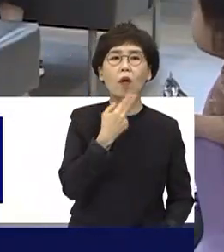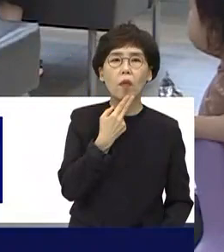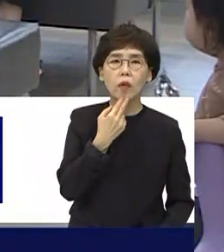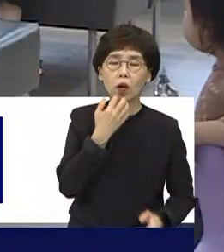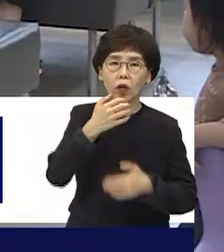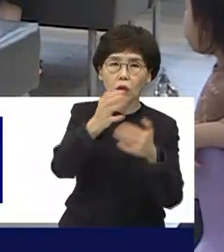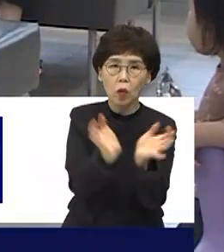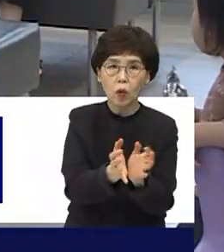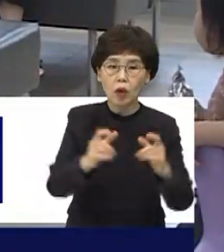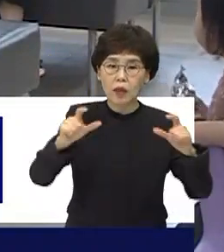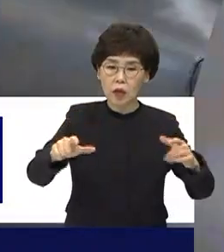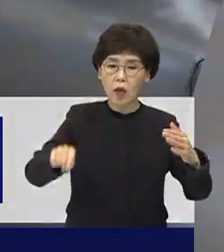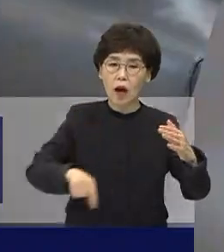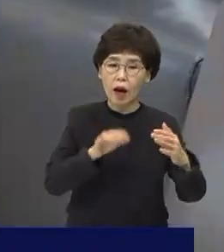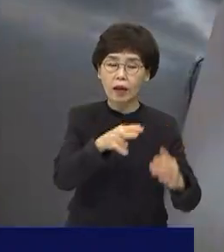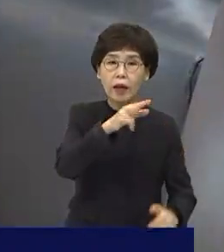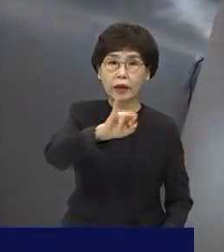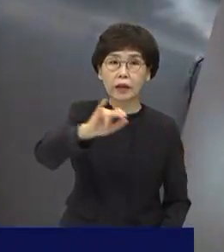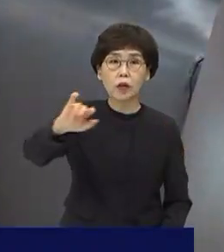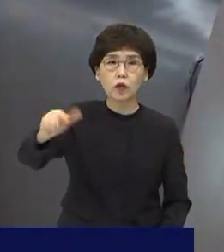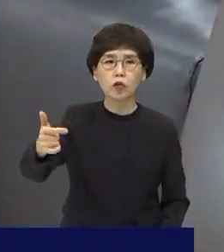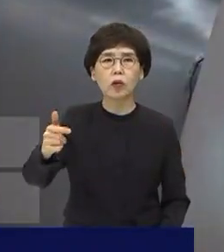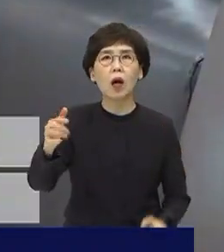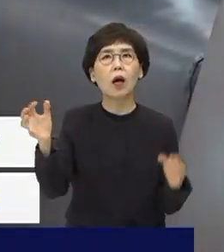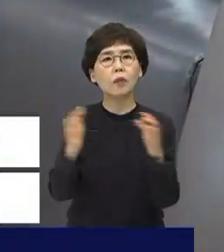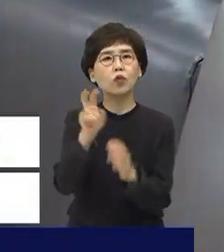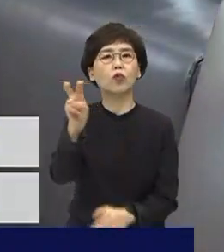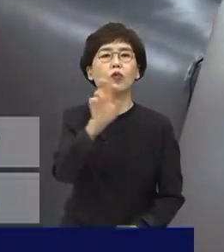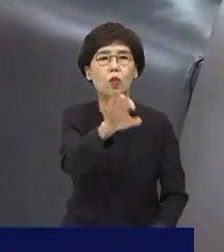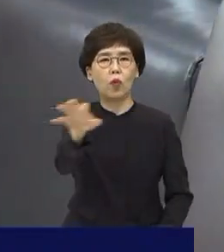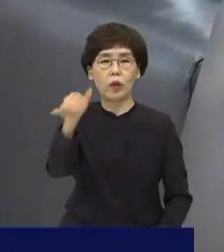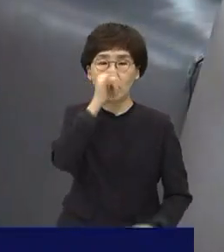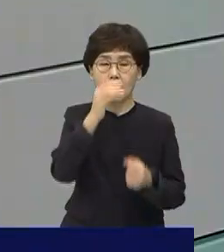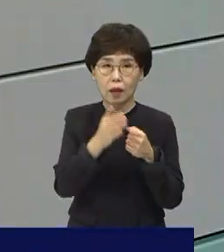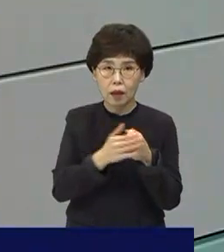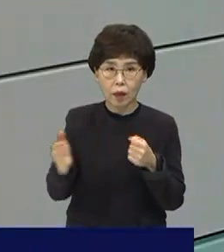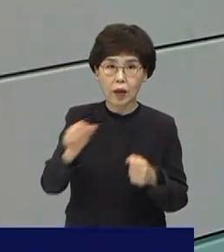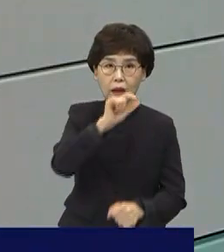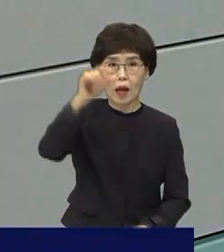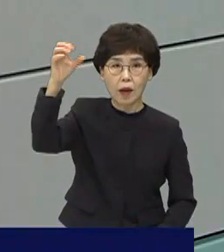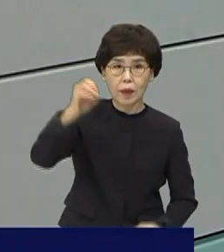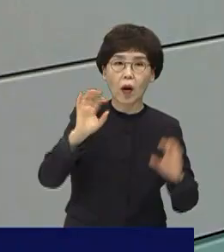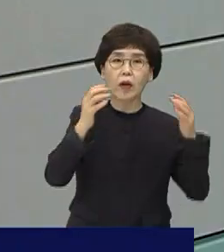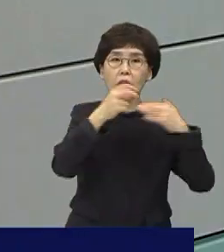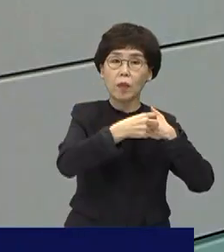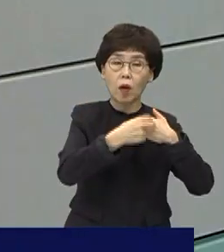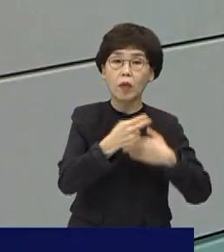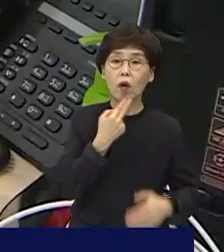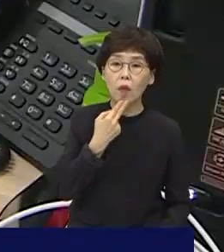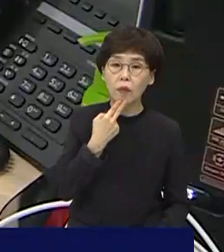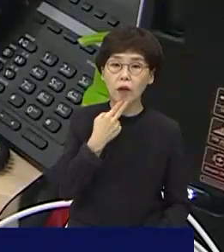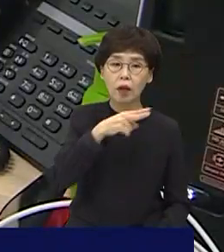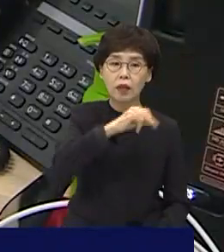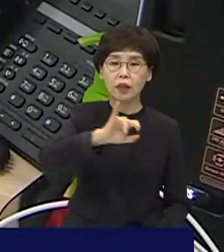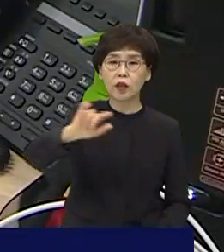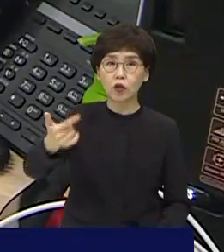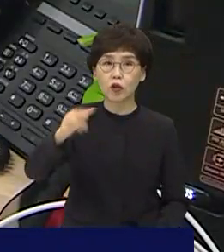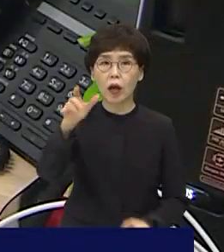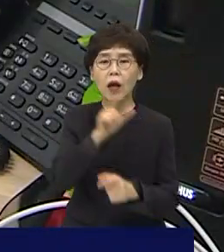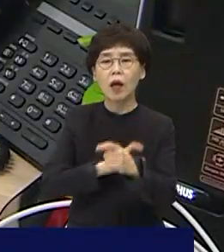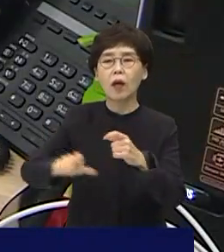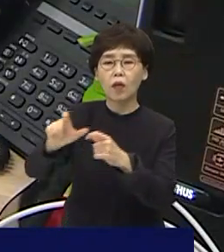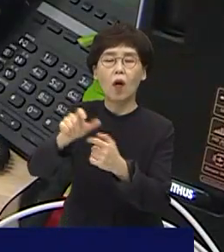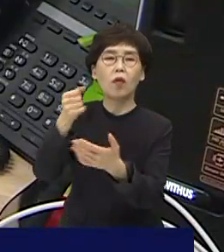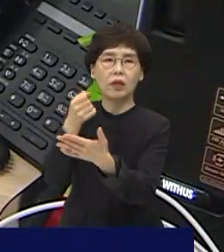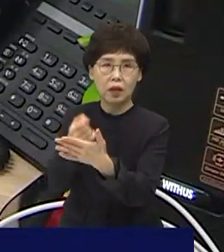경기도 내 시군은 여전히 20곳에 달하는 상황. 경기도는 달빛 어린이병원이 없는 시군을 중심으로 추가로